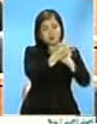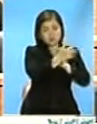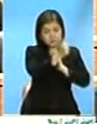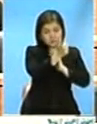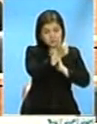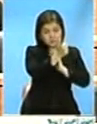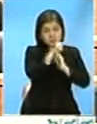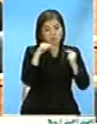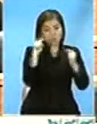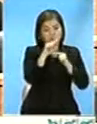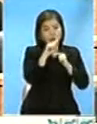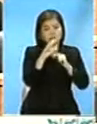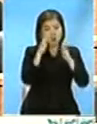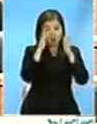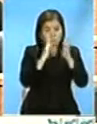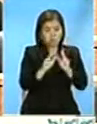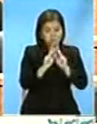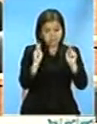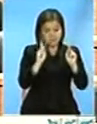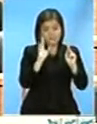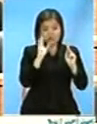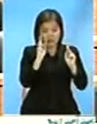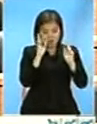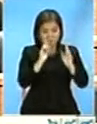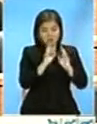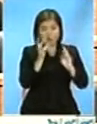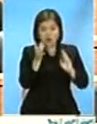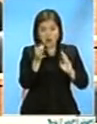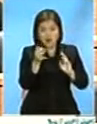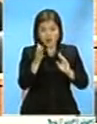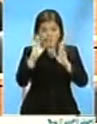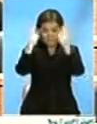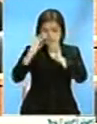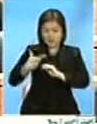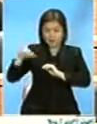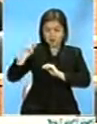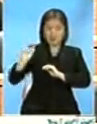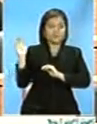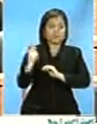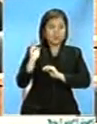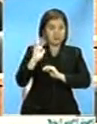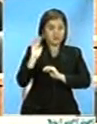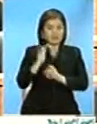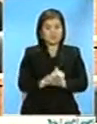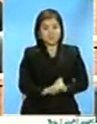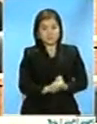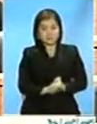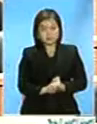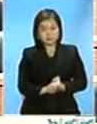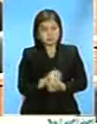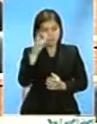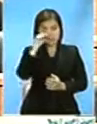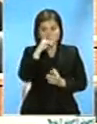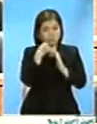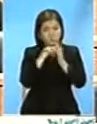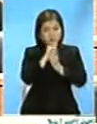ะมีที่มาที่ไปของ7ท่านมีวิธีการใหม่แล้วอย่าเอาสารลงมาเปลืองตัวเลยครับผมไม่ทราบพูดถูกพูดผิดนะครับ